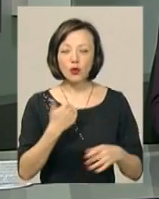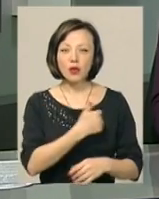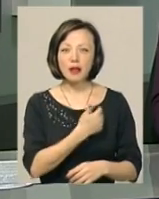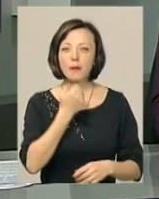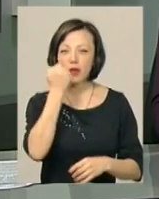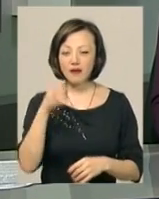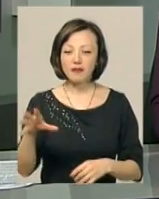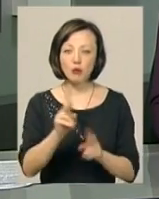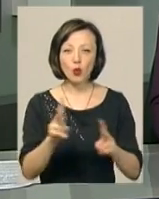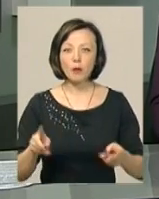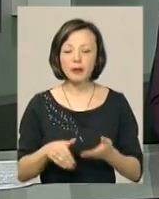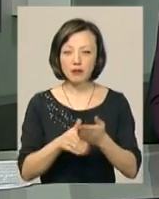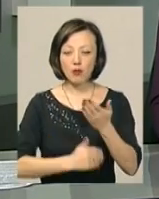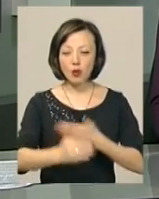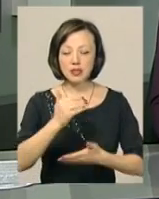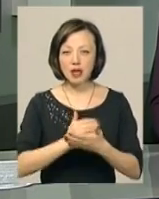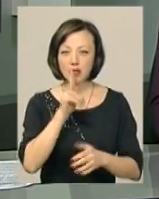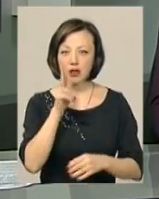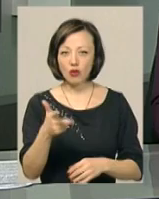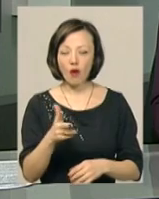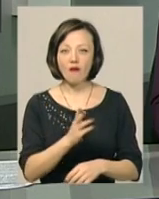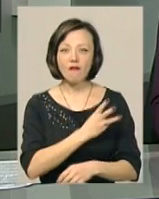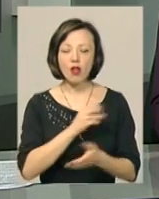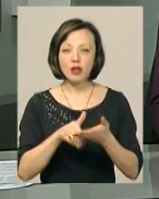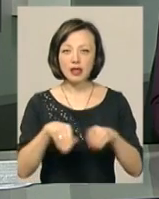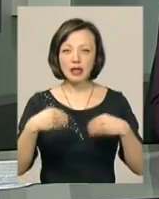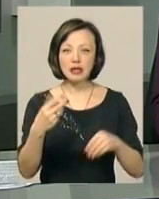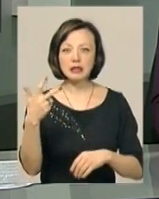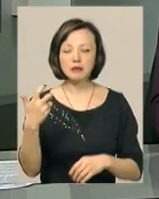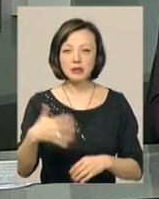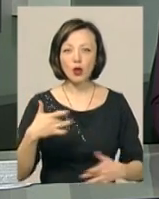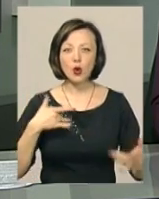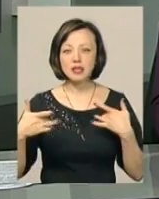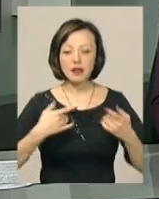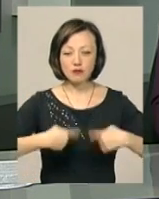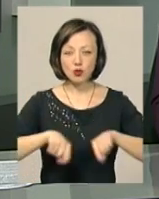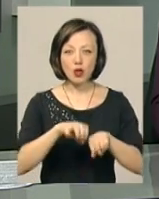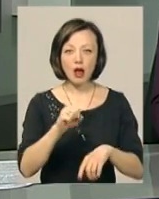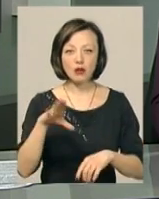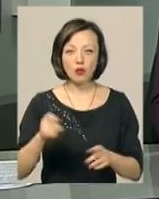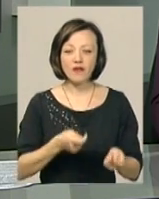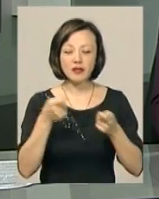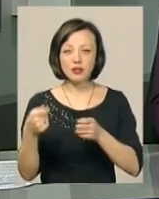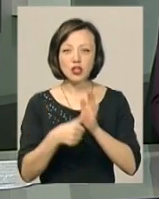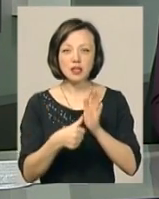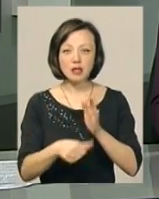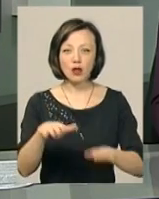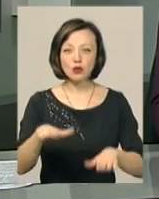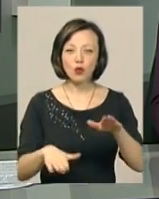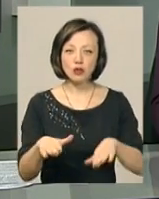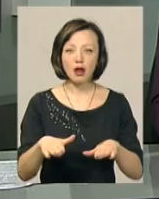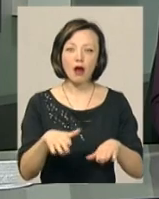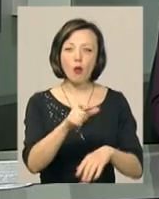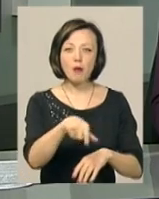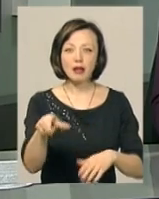підтримує. Впродовж останніх 3 років волонтери дали 350 концертів у зоні АТО, відвезли бійцям на схід 60 тонн гуманітарної